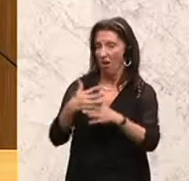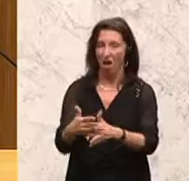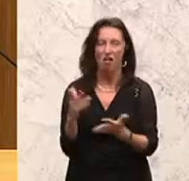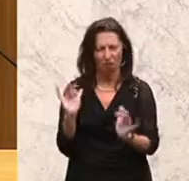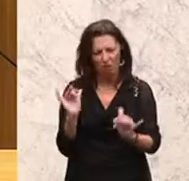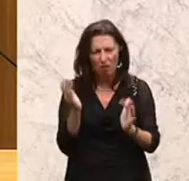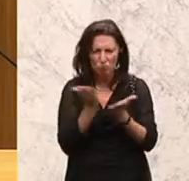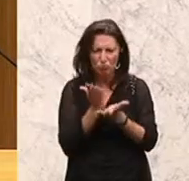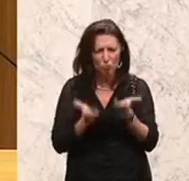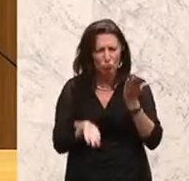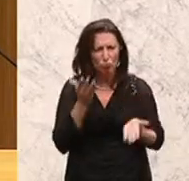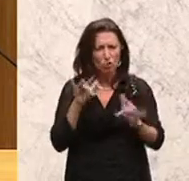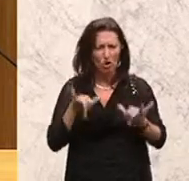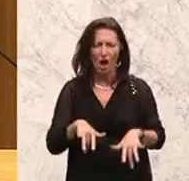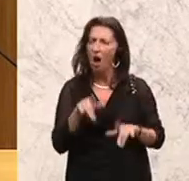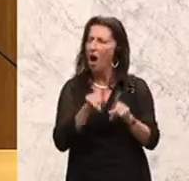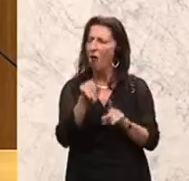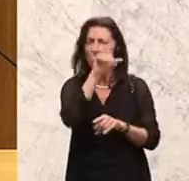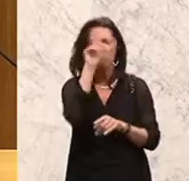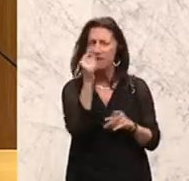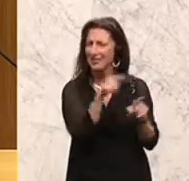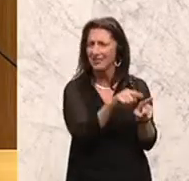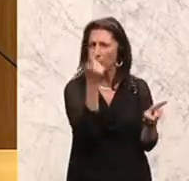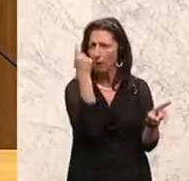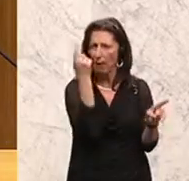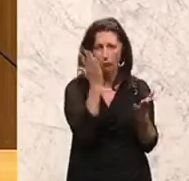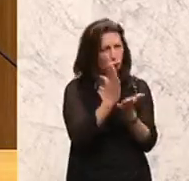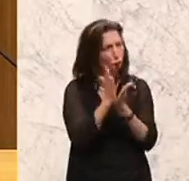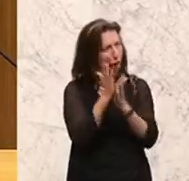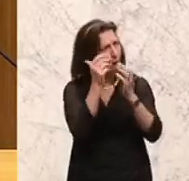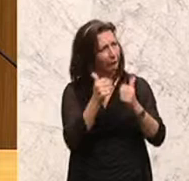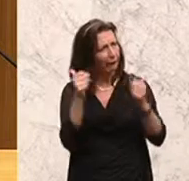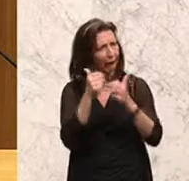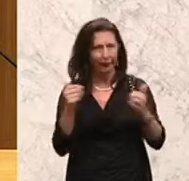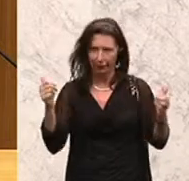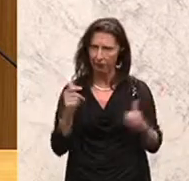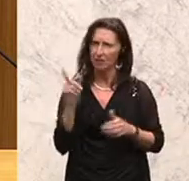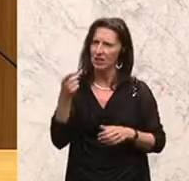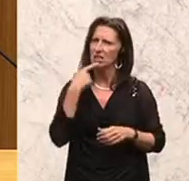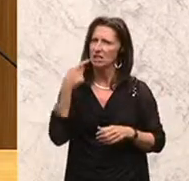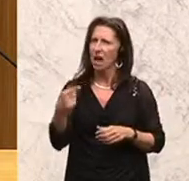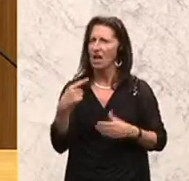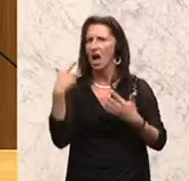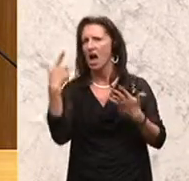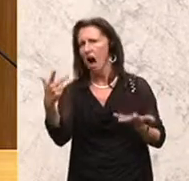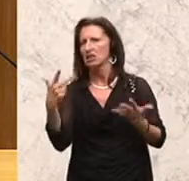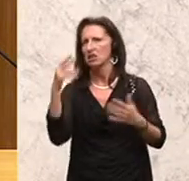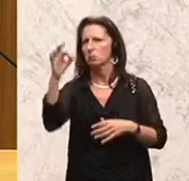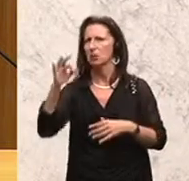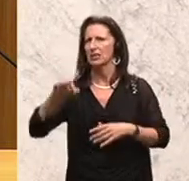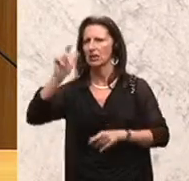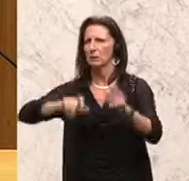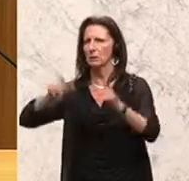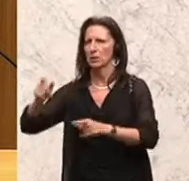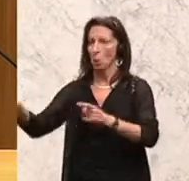wissen ganz genau, dass das auch in der Bevölkerung so gesehen wird. Es wird eben differenziert. Und wenn hier festgestellt wird, dass 80% derjenigen, die hierher kommen,